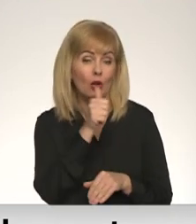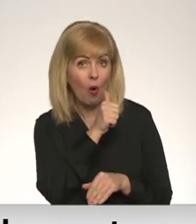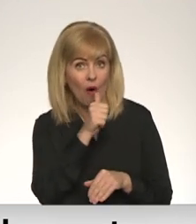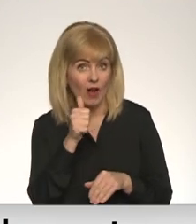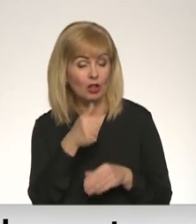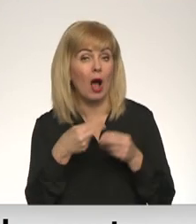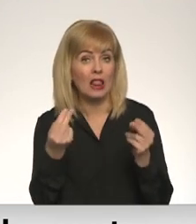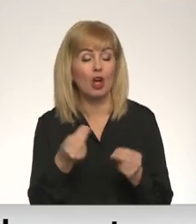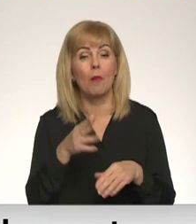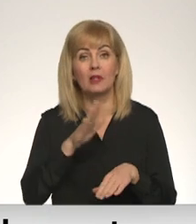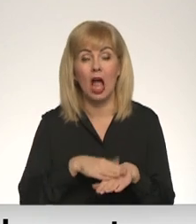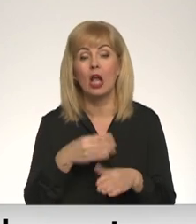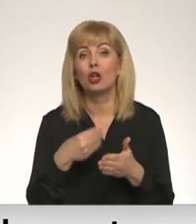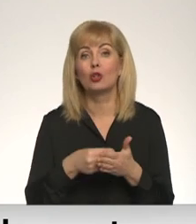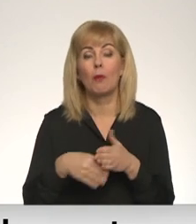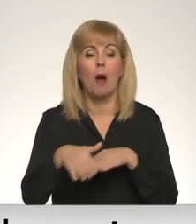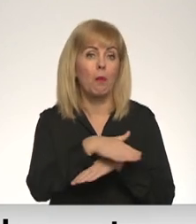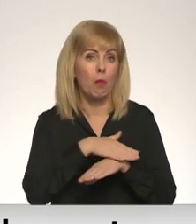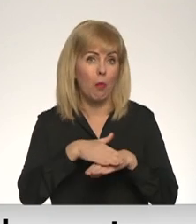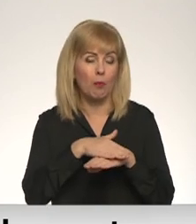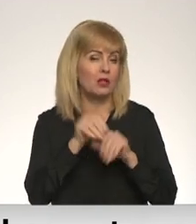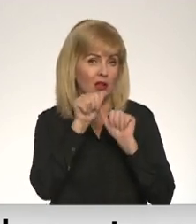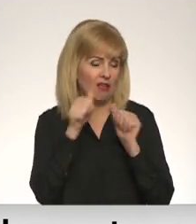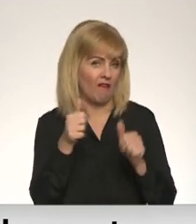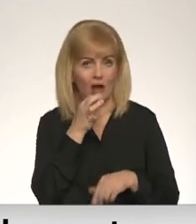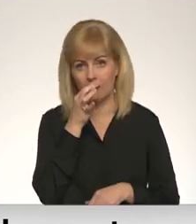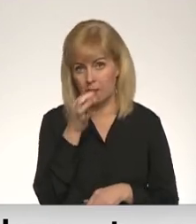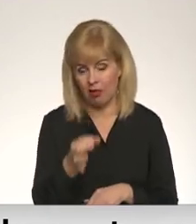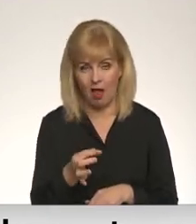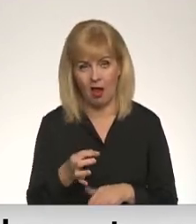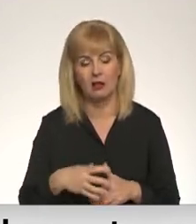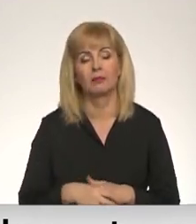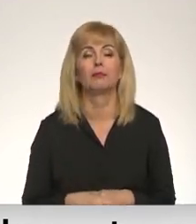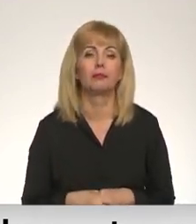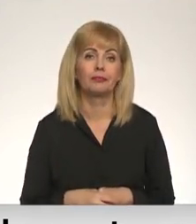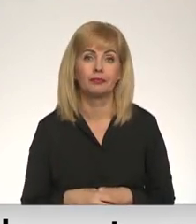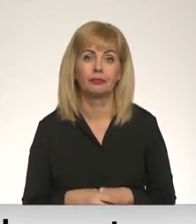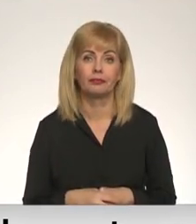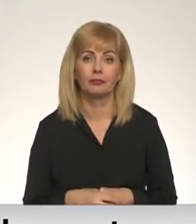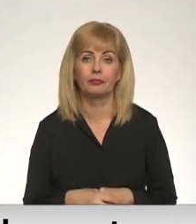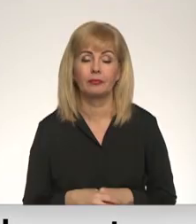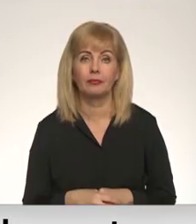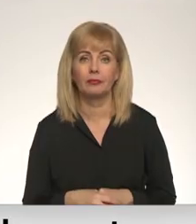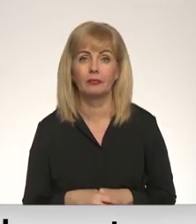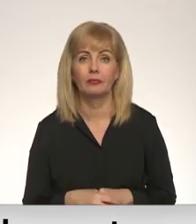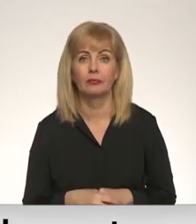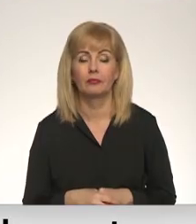konfidenciālitātes līguma dēļ summas publiski nav izpaužamas. Zanda Ozola, Balodīgus Graudiņš, Latvijas televīzija.